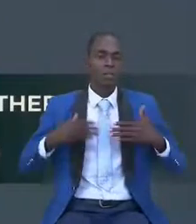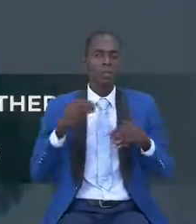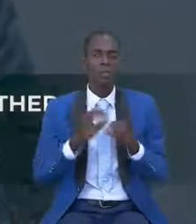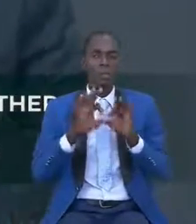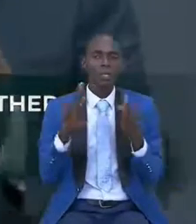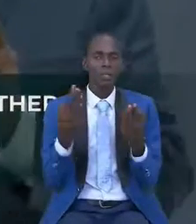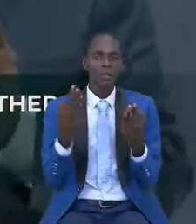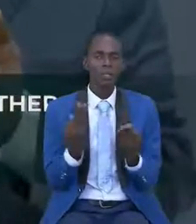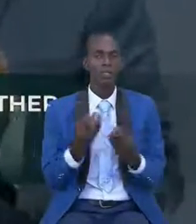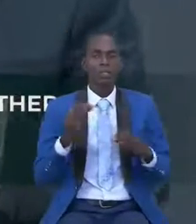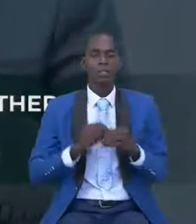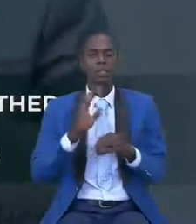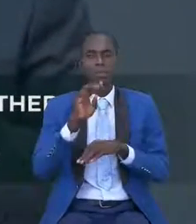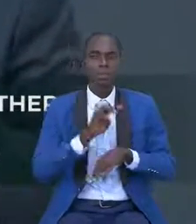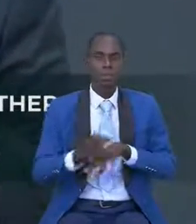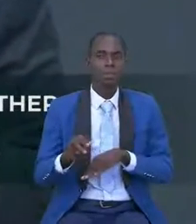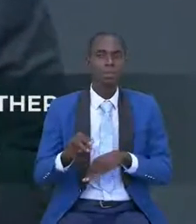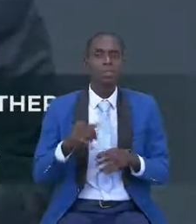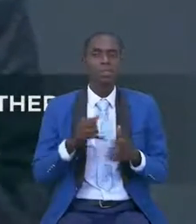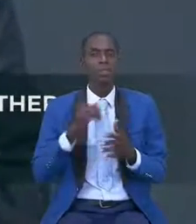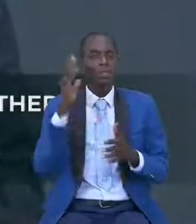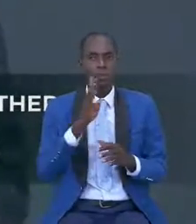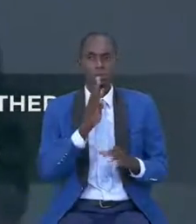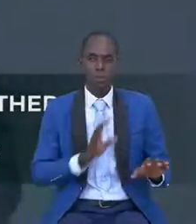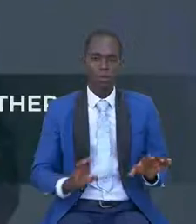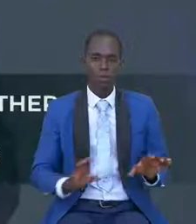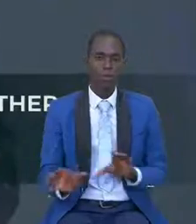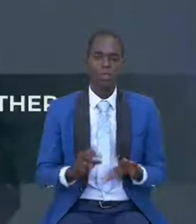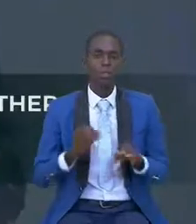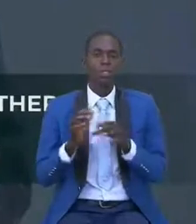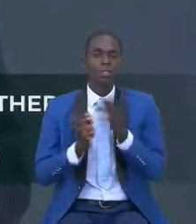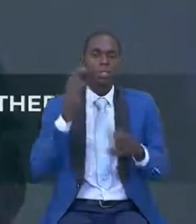ministère, et ce sera accompli au nom de